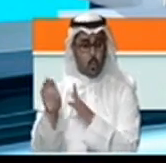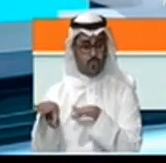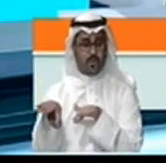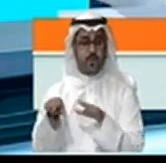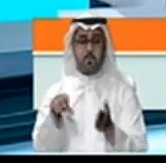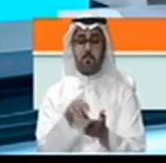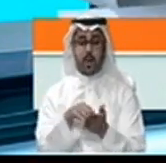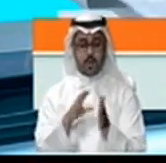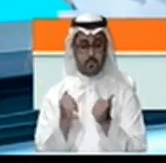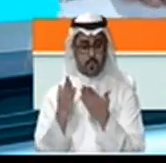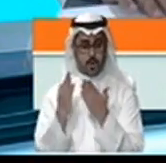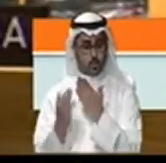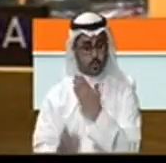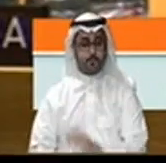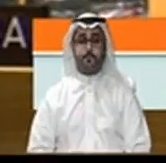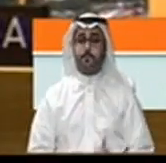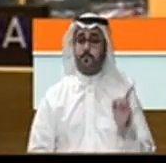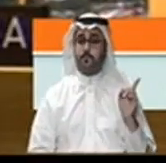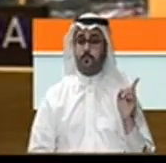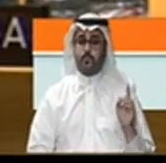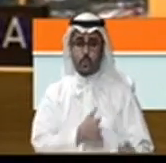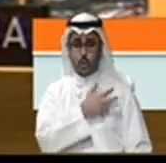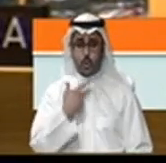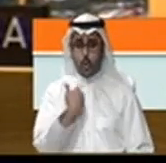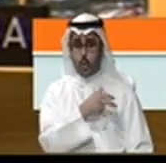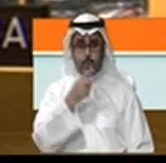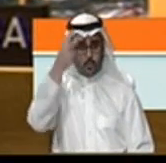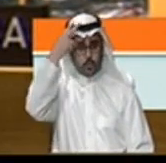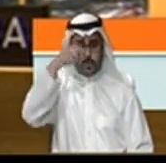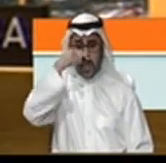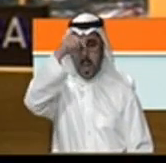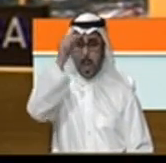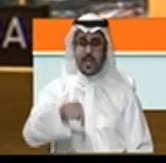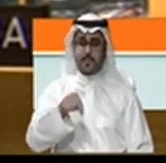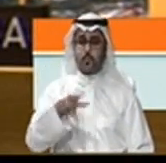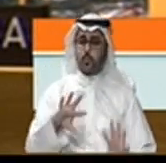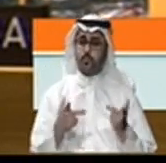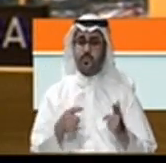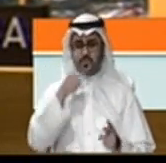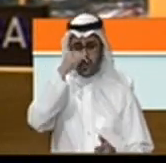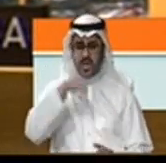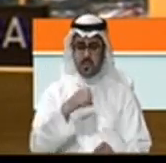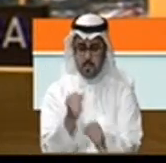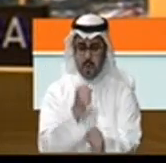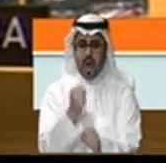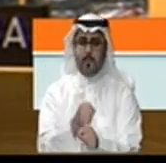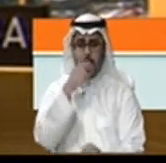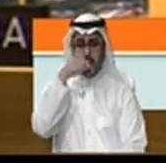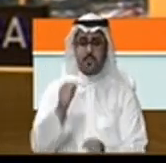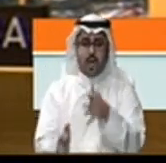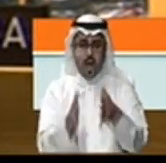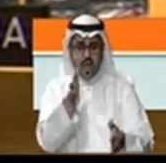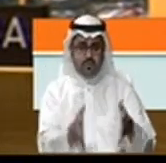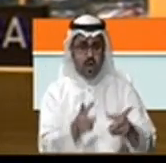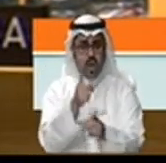يحيى المعلمي. وإن حكومة بلادي مصممة على اتخاذ كل الإجراءات الكفيلة بحماية